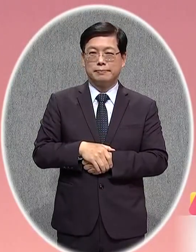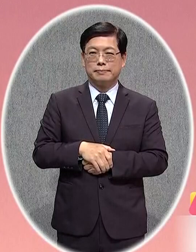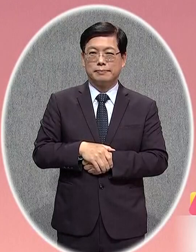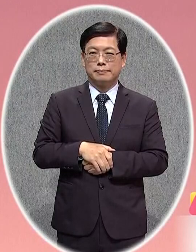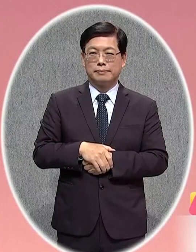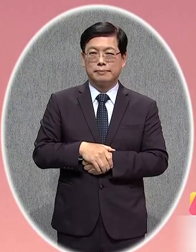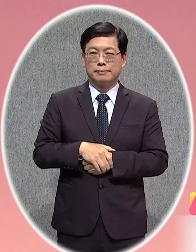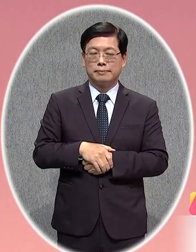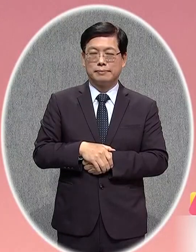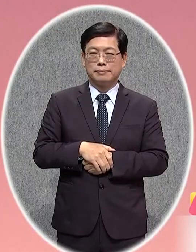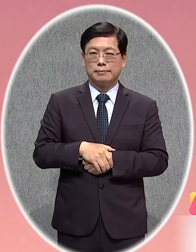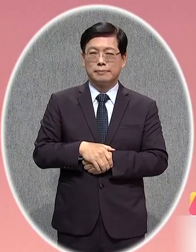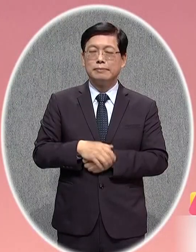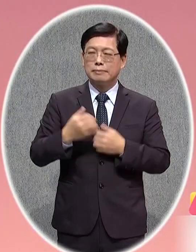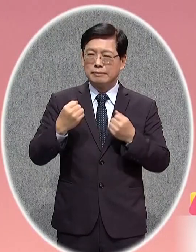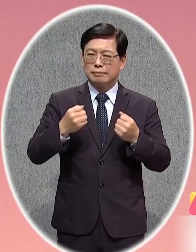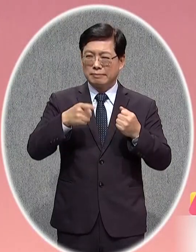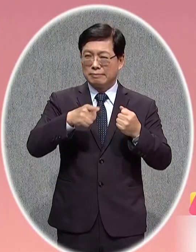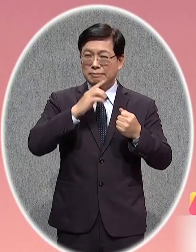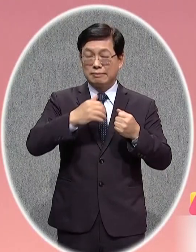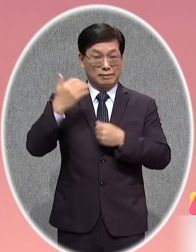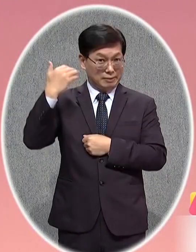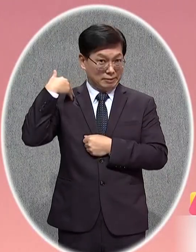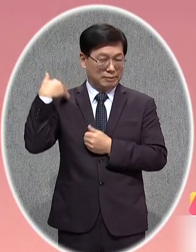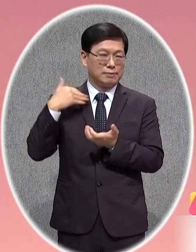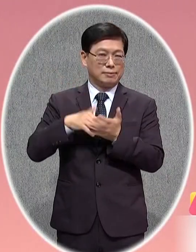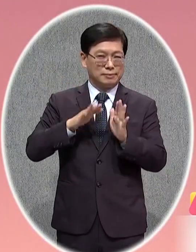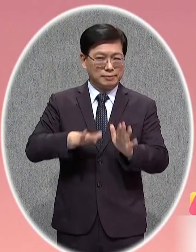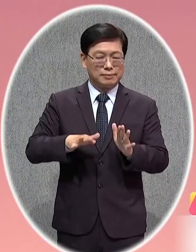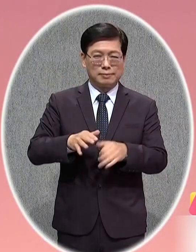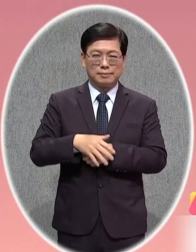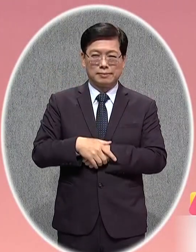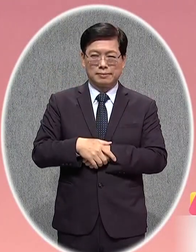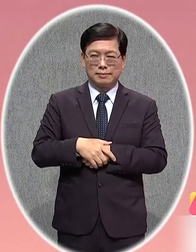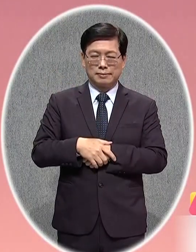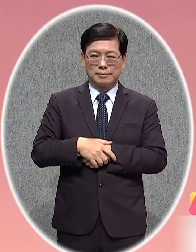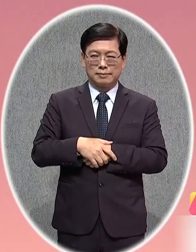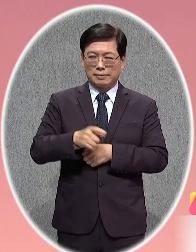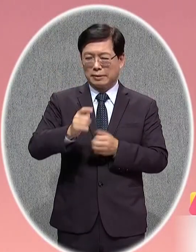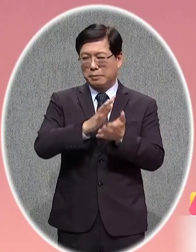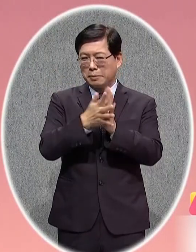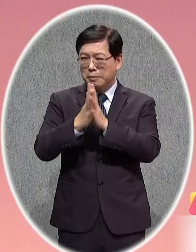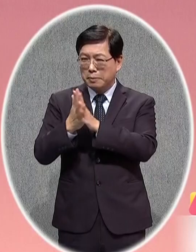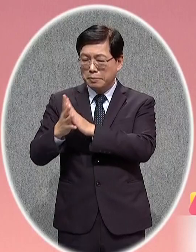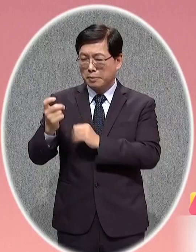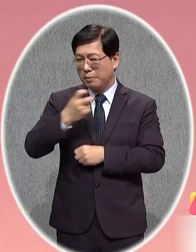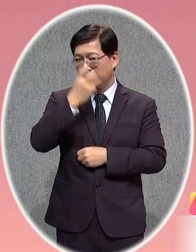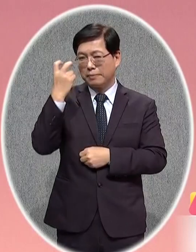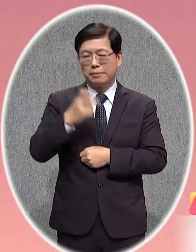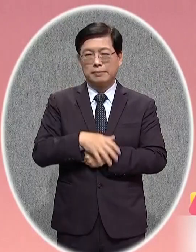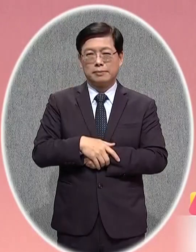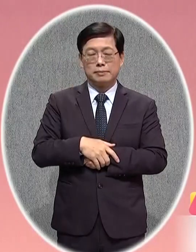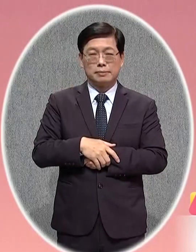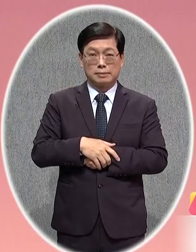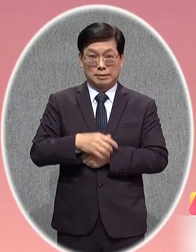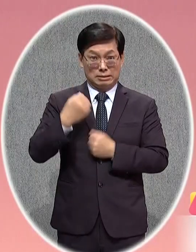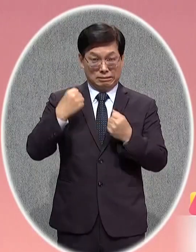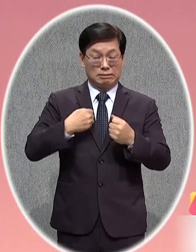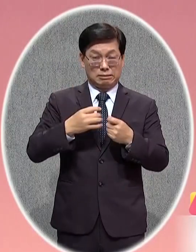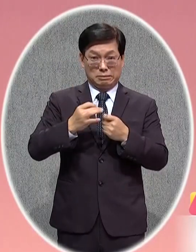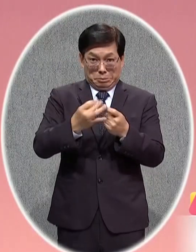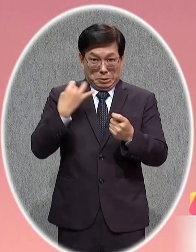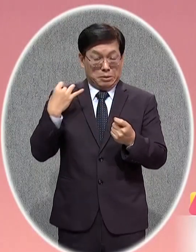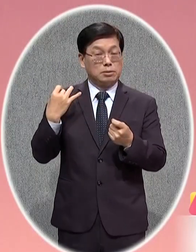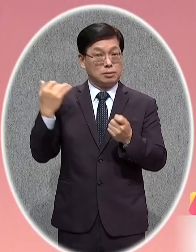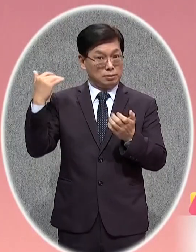是在借由这个过去以来看见的变化， 我们在上个世纪以来都